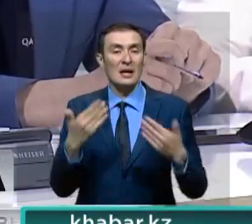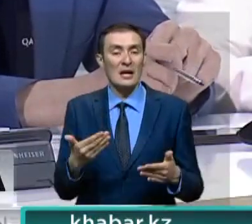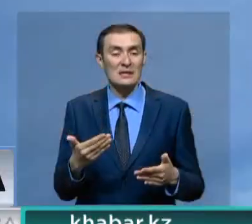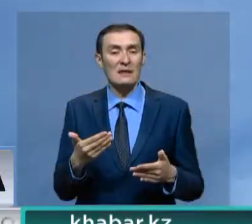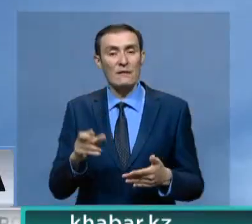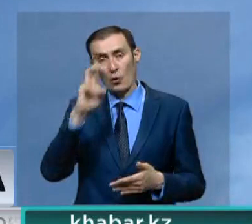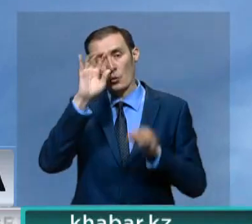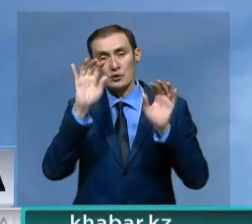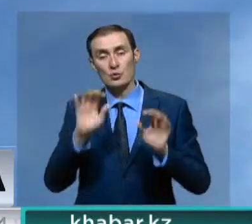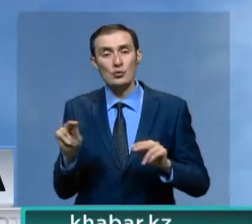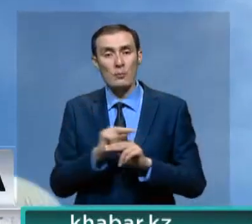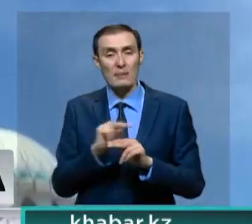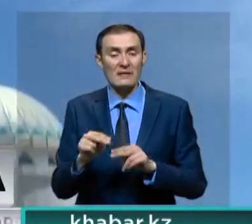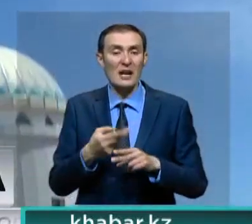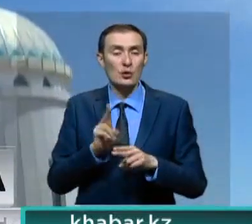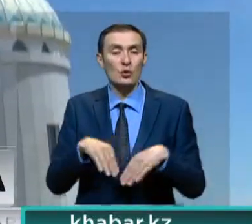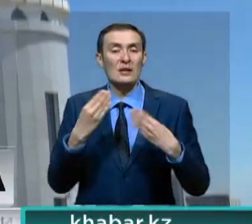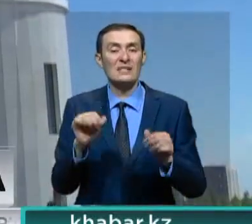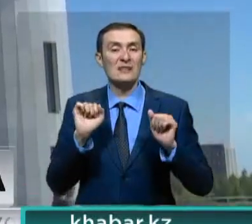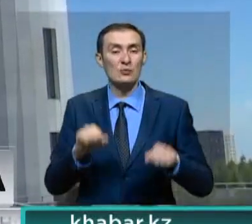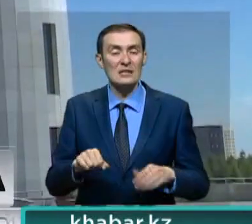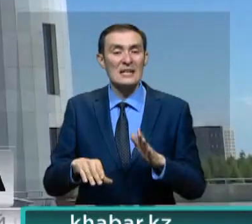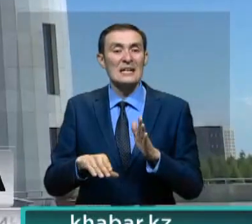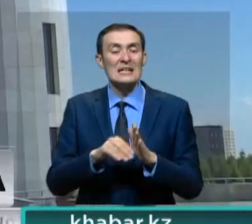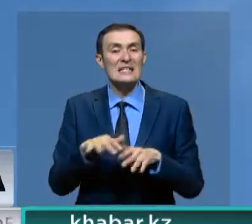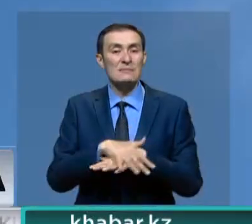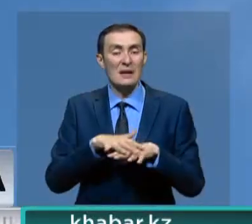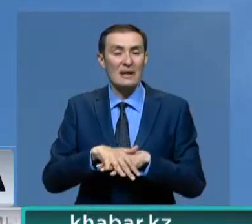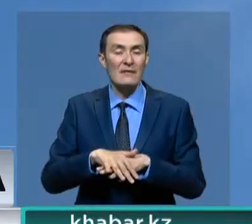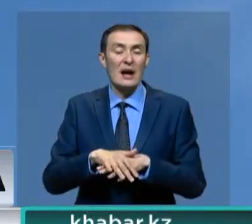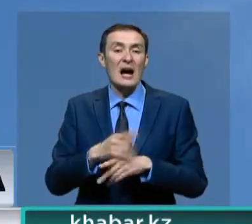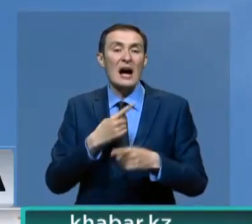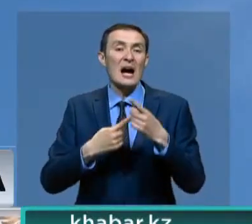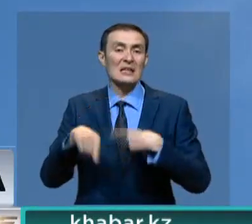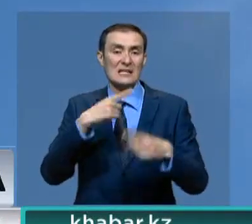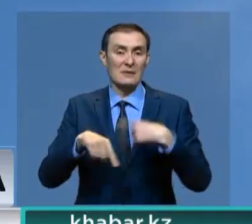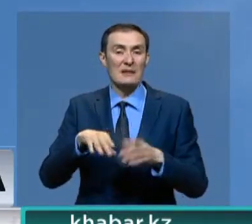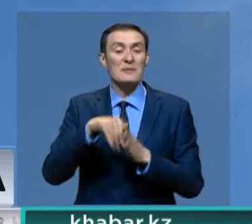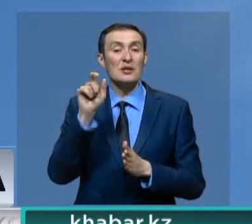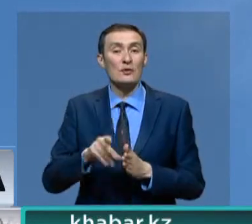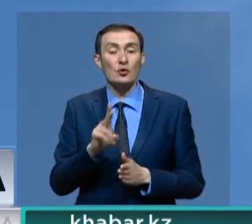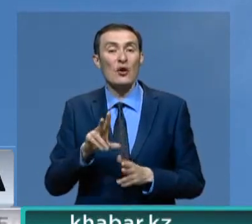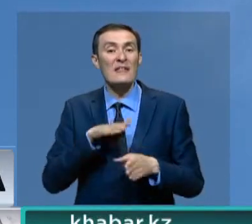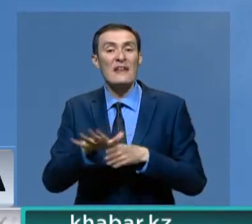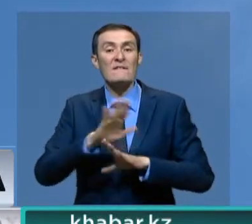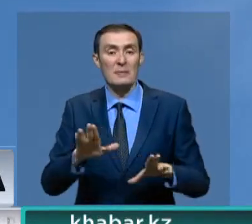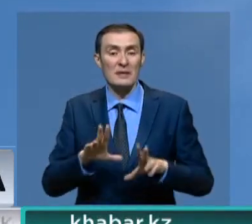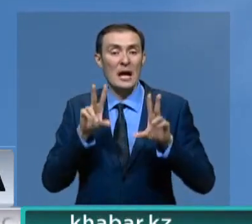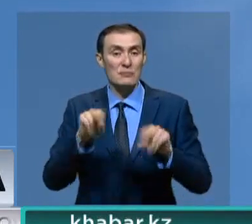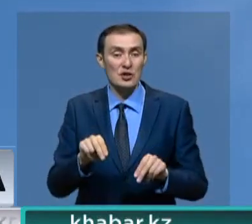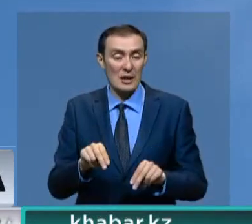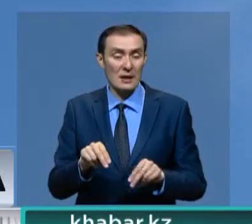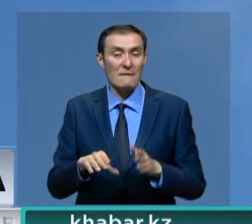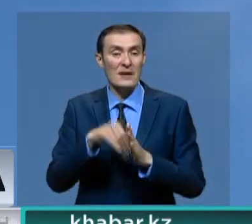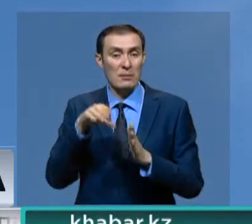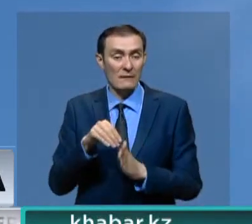внести в Конституцию поправку, которая даст возможность избирателям отозвать мажилисмена, который не выполнил предвыборные обещания. В